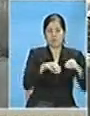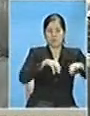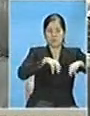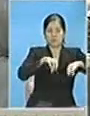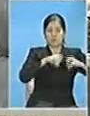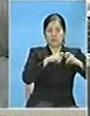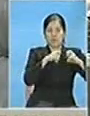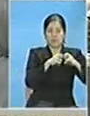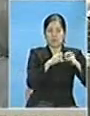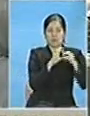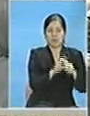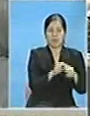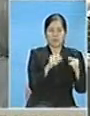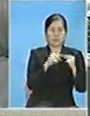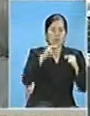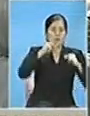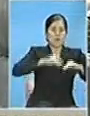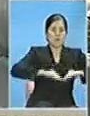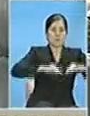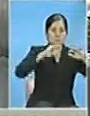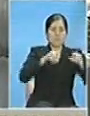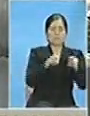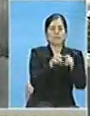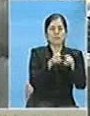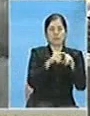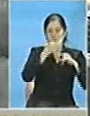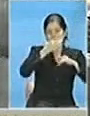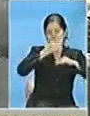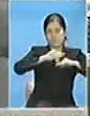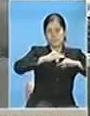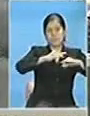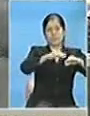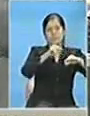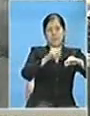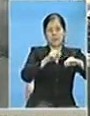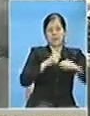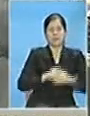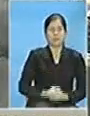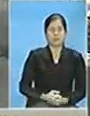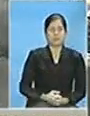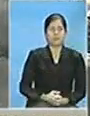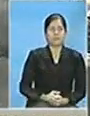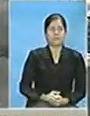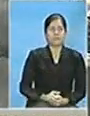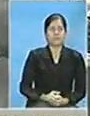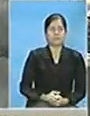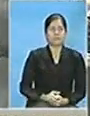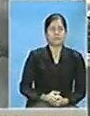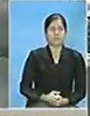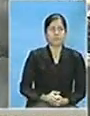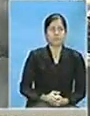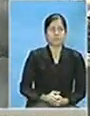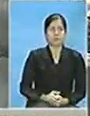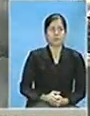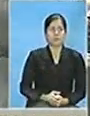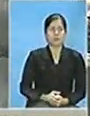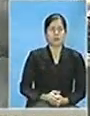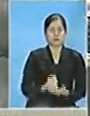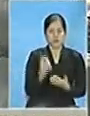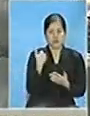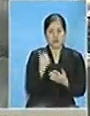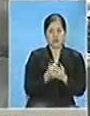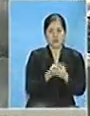ปกติจะเป็นพื้นที่ทะเลนะครับ Encyclopedia นะครับ Britannica บอกว่า